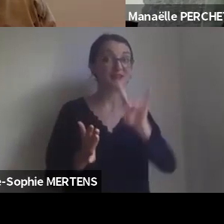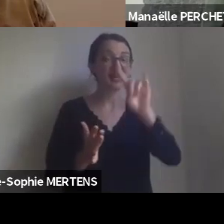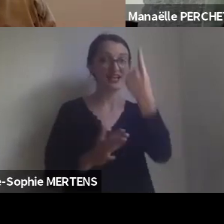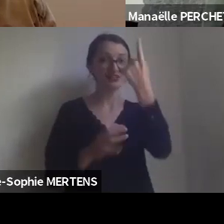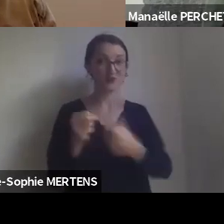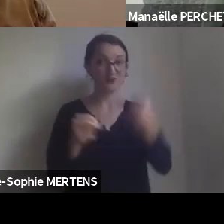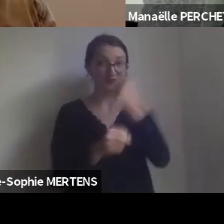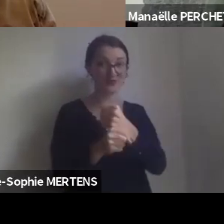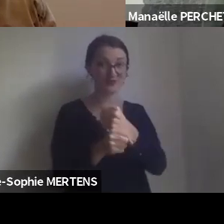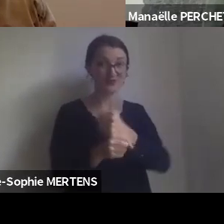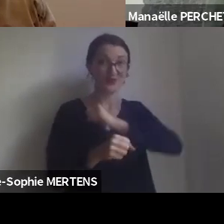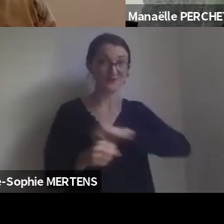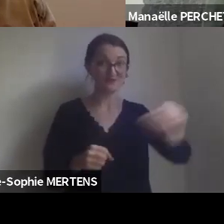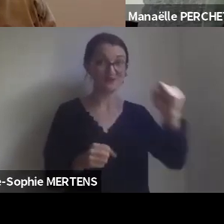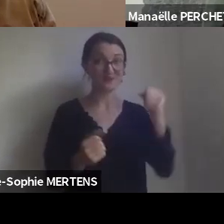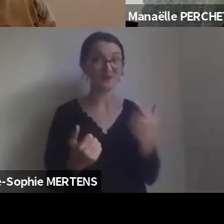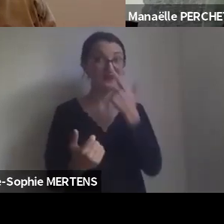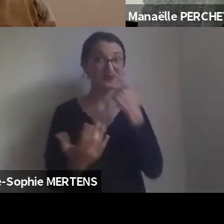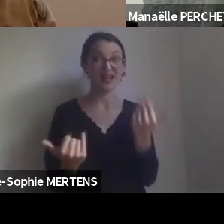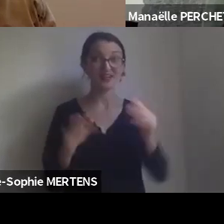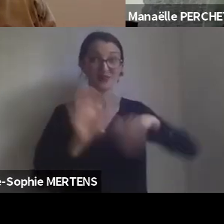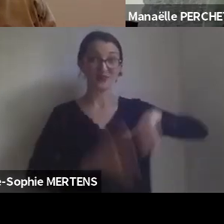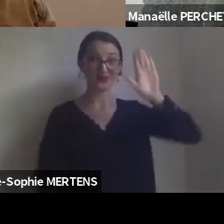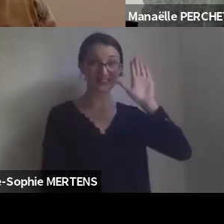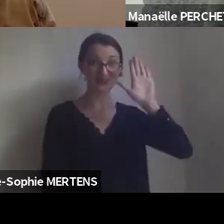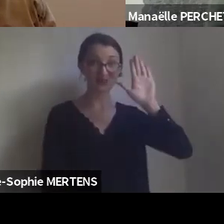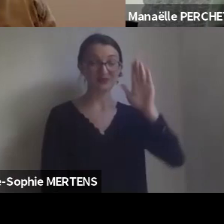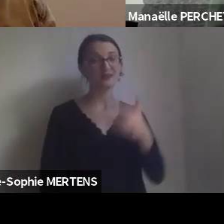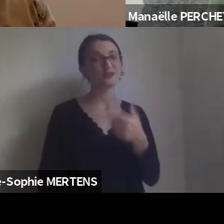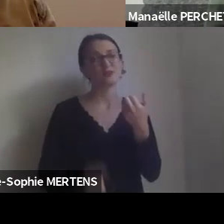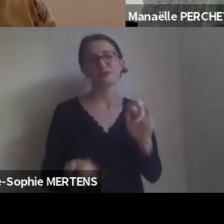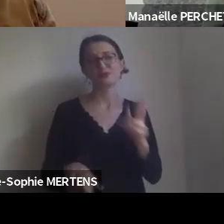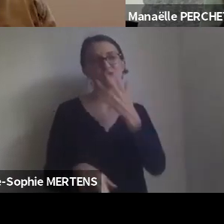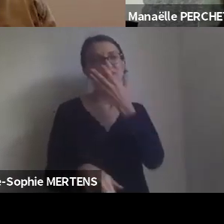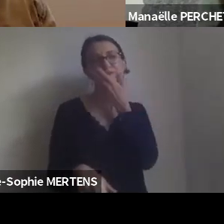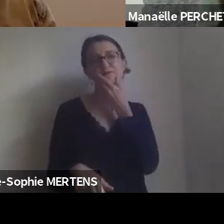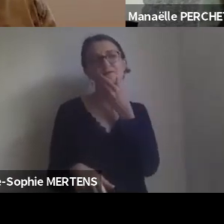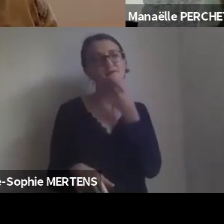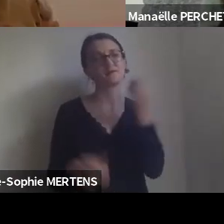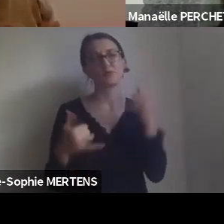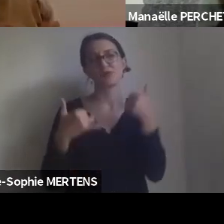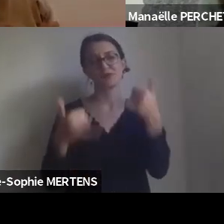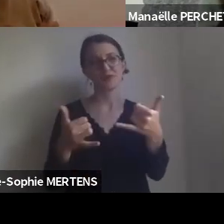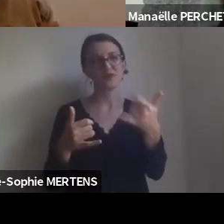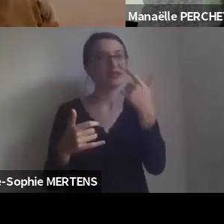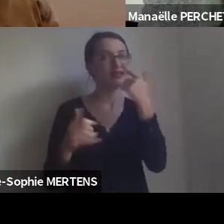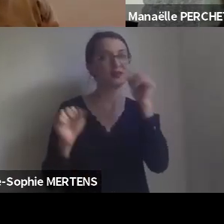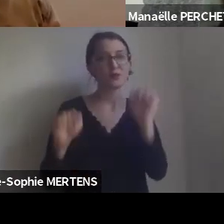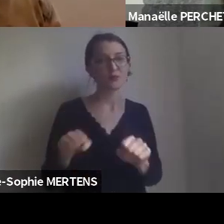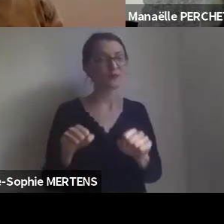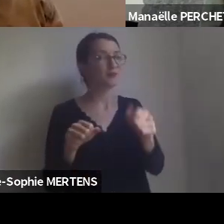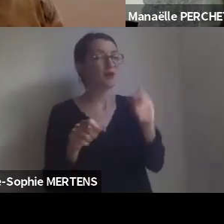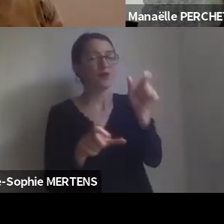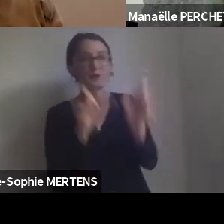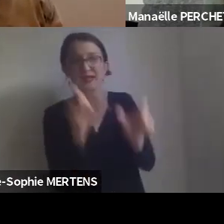va être une très très belle édition et vraiment, encore une fois, n'hésitez pas à candidater. On a buzzé évidemment là-dessus sur les réseaux